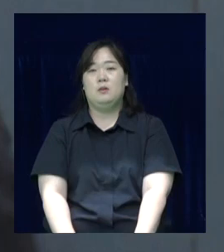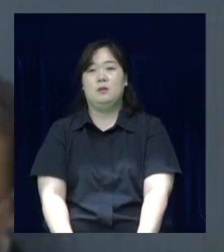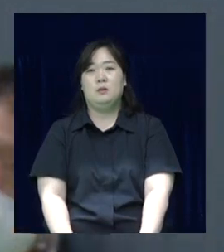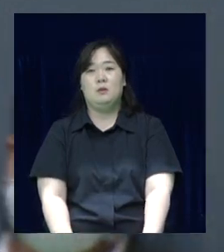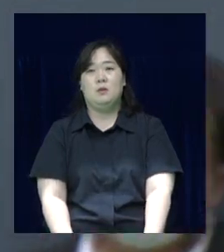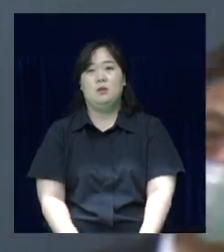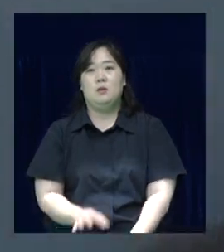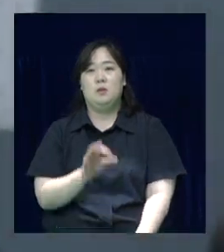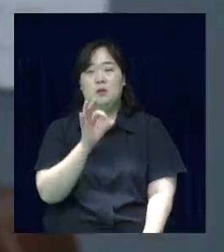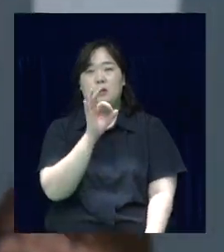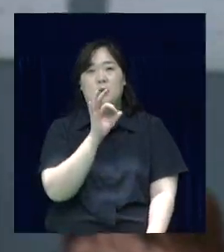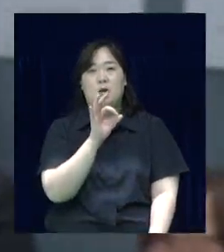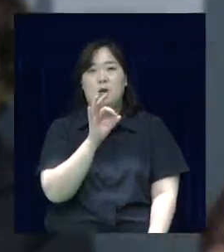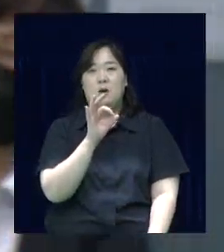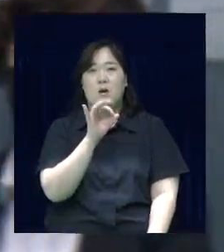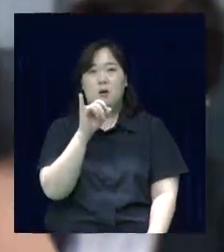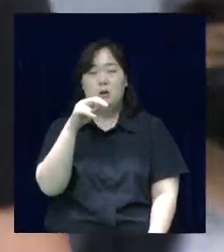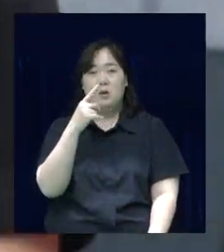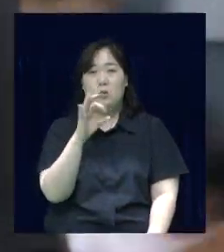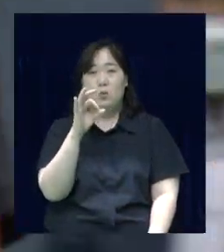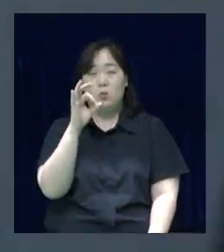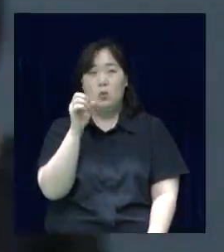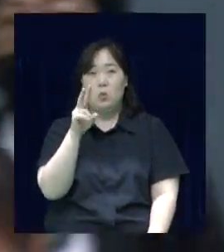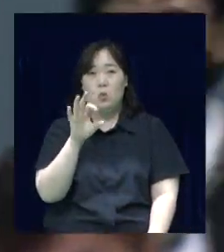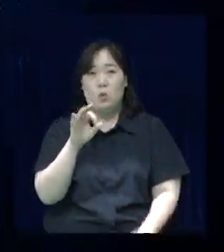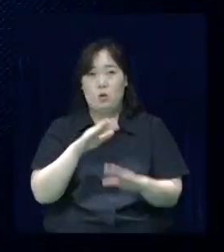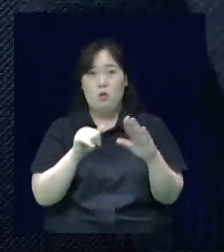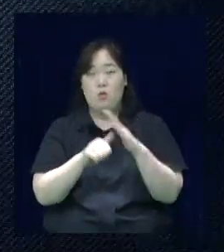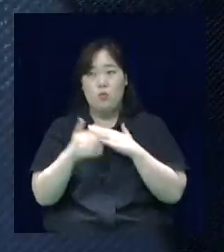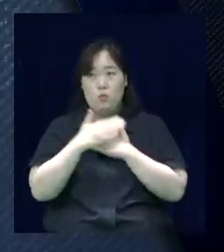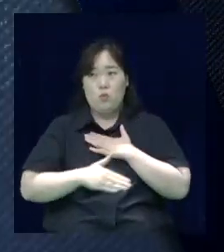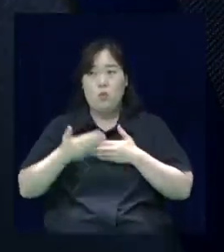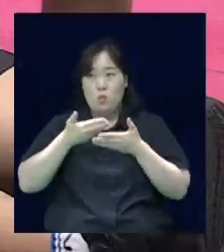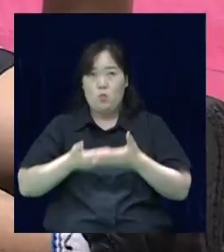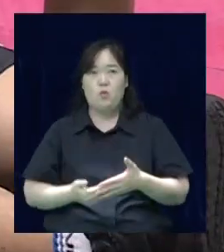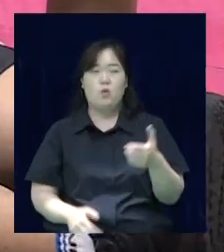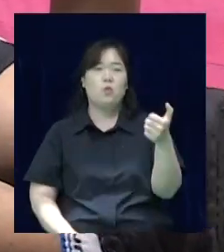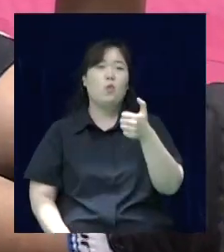이동명 선수는 이제 최종 기록이 50km로 완료가 된 상태입니다. 네.